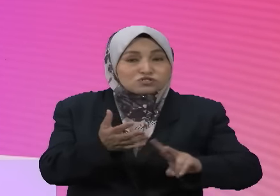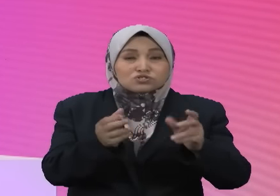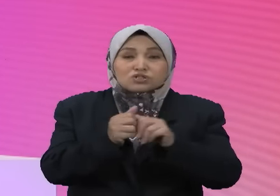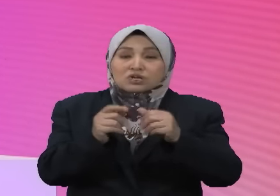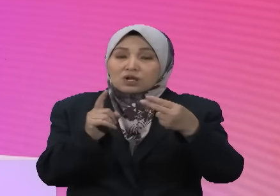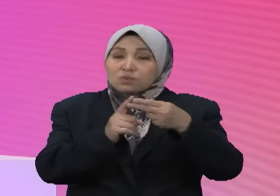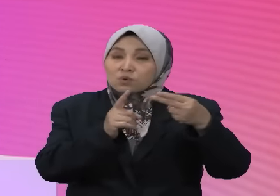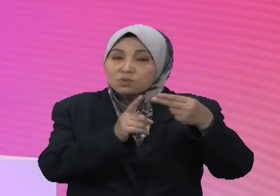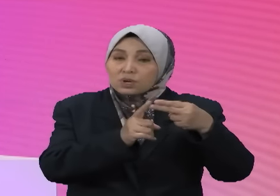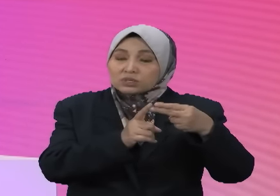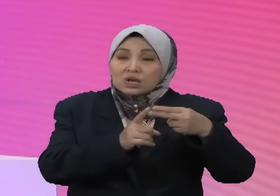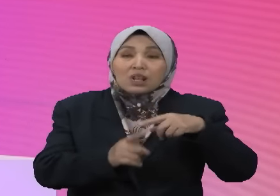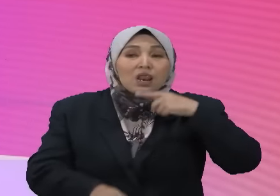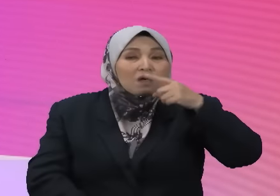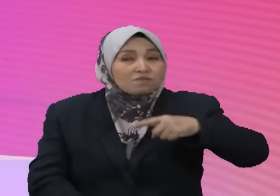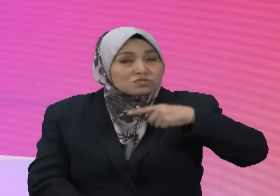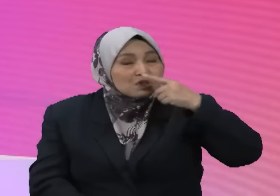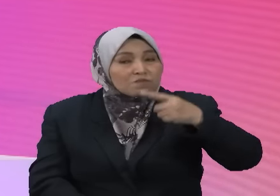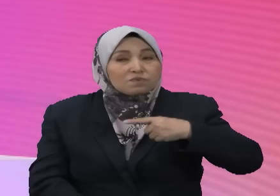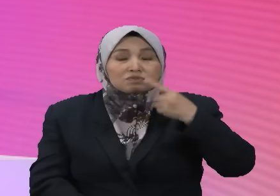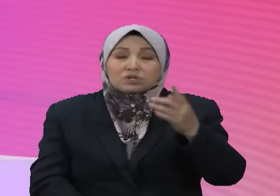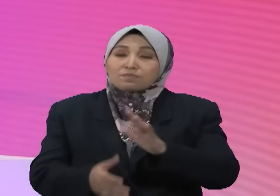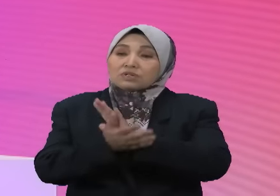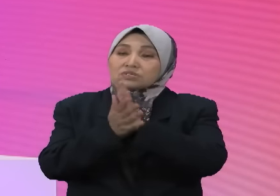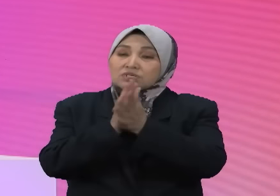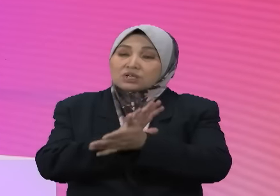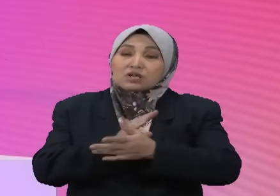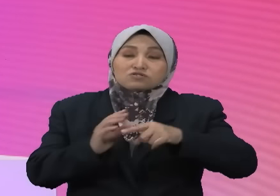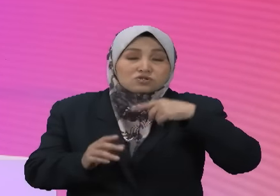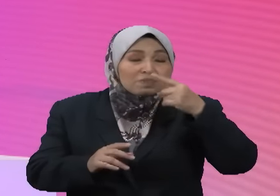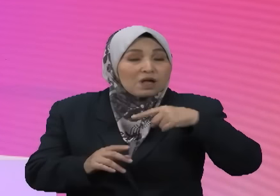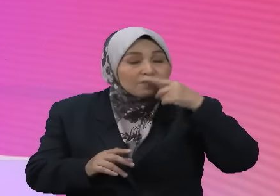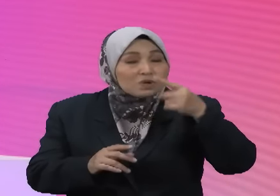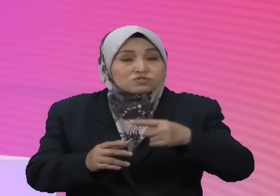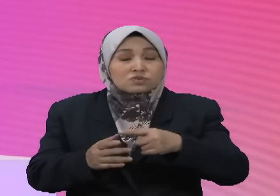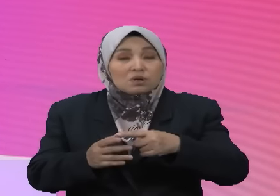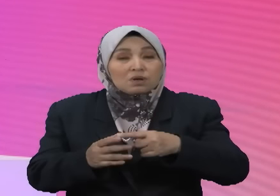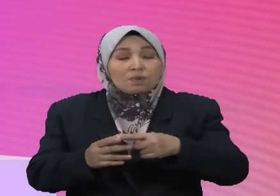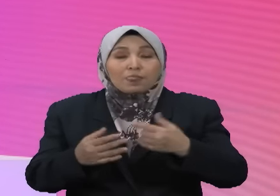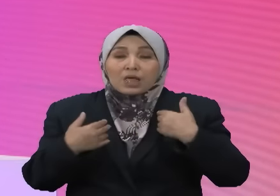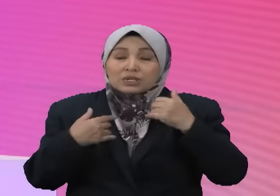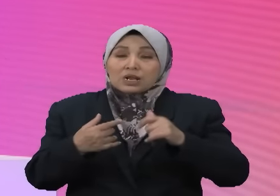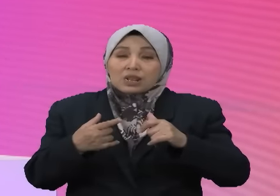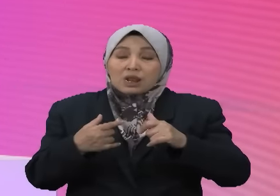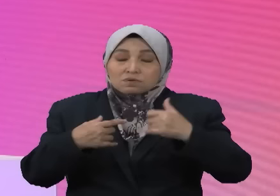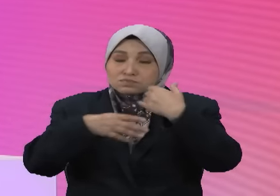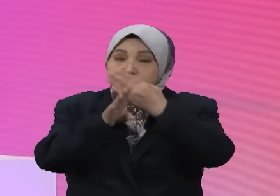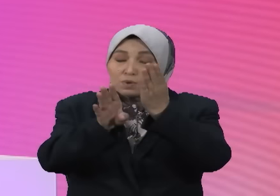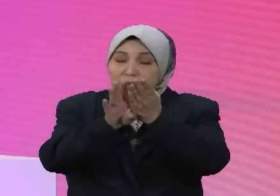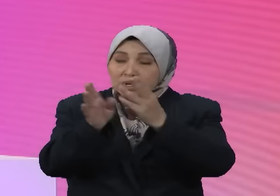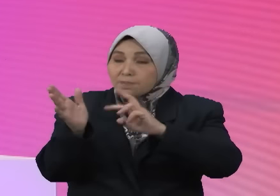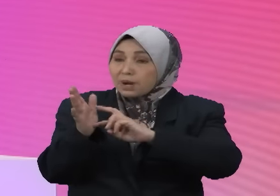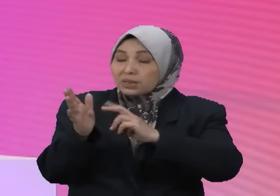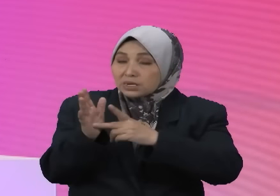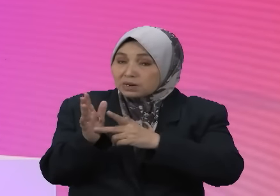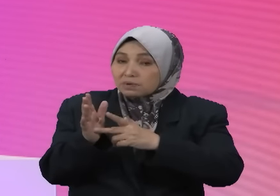huruf-hurufnya lafaz-lafaznya a menjadi Disebut apa lafaz itu adalah acuan kepada makna